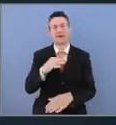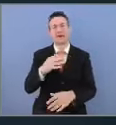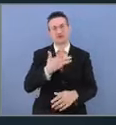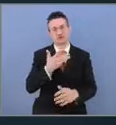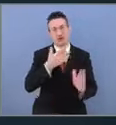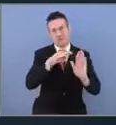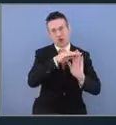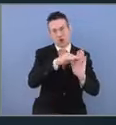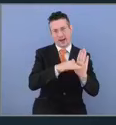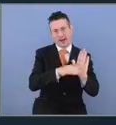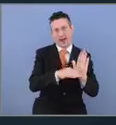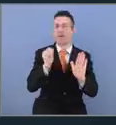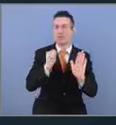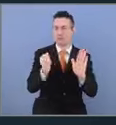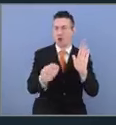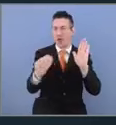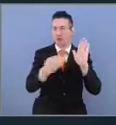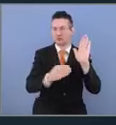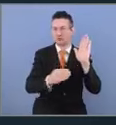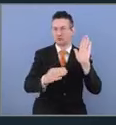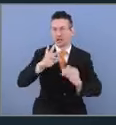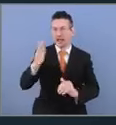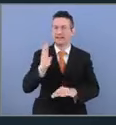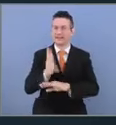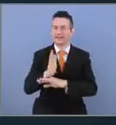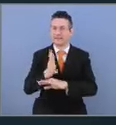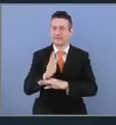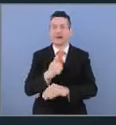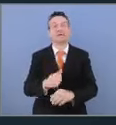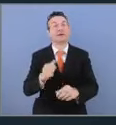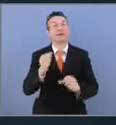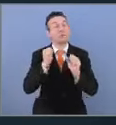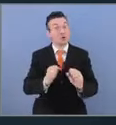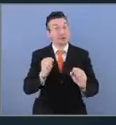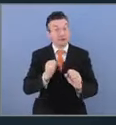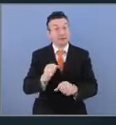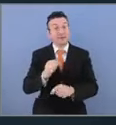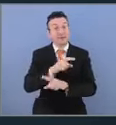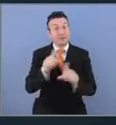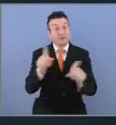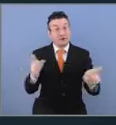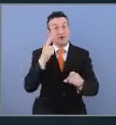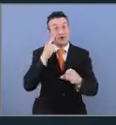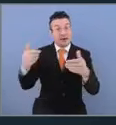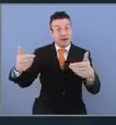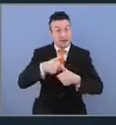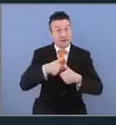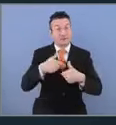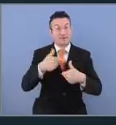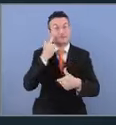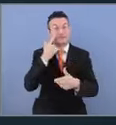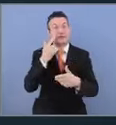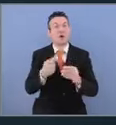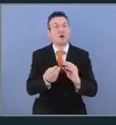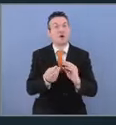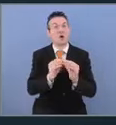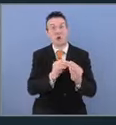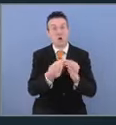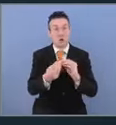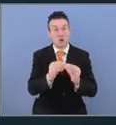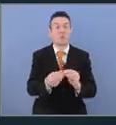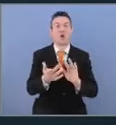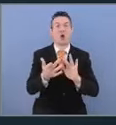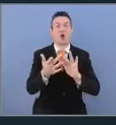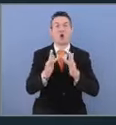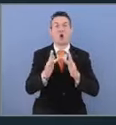in scaletta. Ricordo che è inoltre possibile contribuire ed è importante farlo attraverso la compilazione del form online che è sul